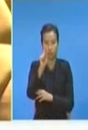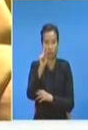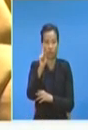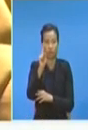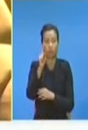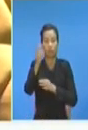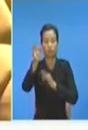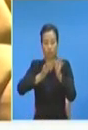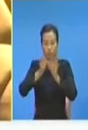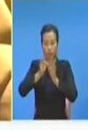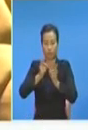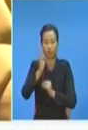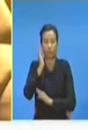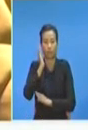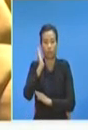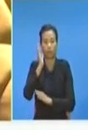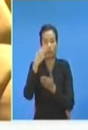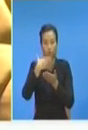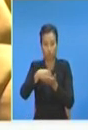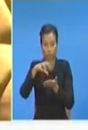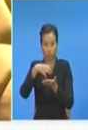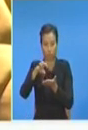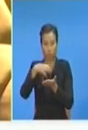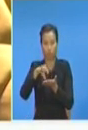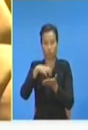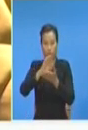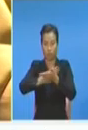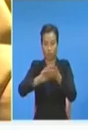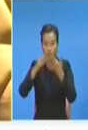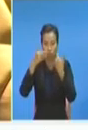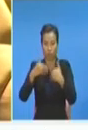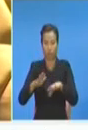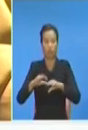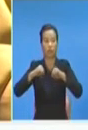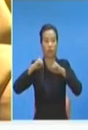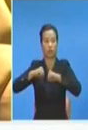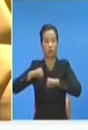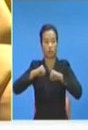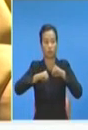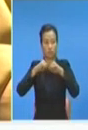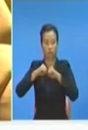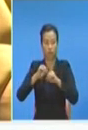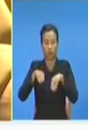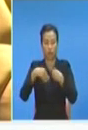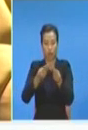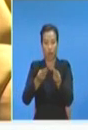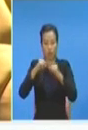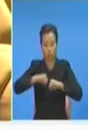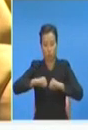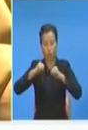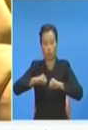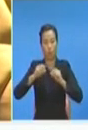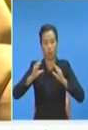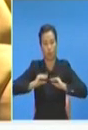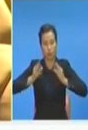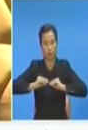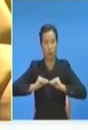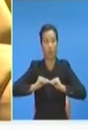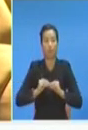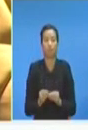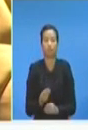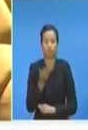วผมจะเริ่มส่งสัญญาณการลงมตินะครับไปยังห้องต่างๆในอาคารบริเวณรัฐสภาต่อไปขอเ